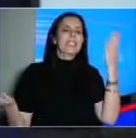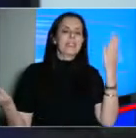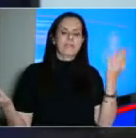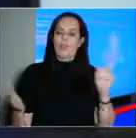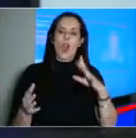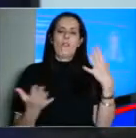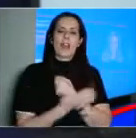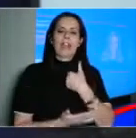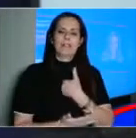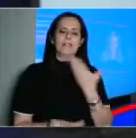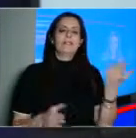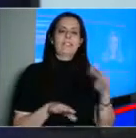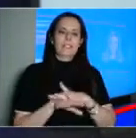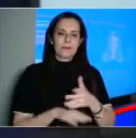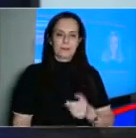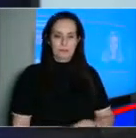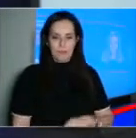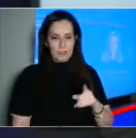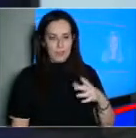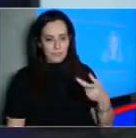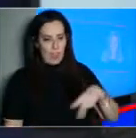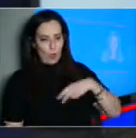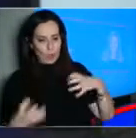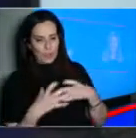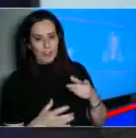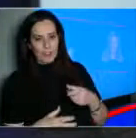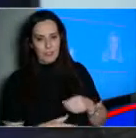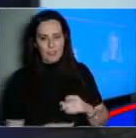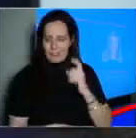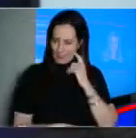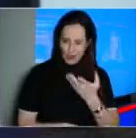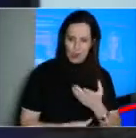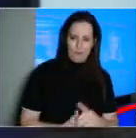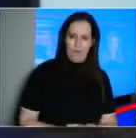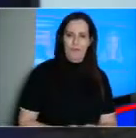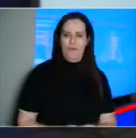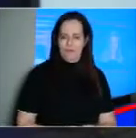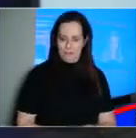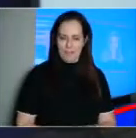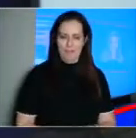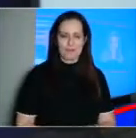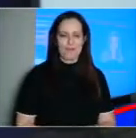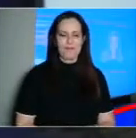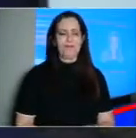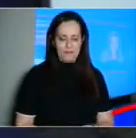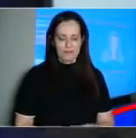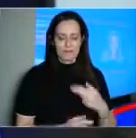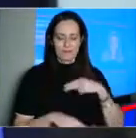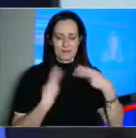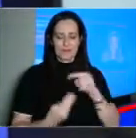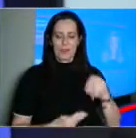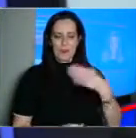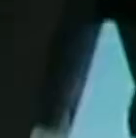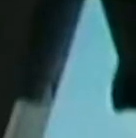לא עבד לי. זה אחריות חברתית, זה לא עליך, זה אחריות של כולם. היו מתים שאני ככה, סתם. מעברון ואנחנו עוברים לאייטם